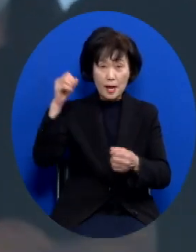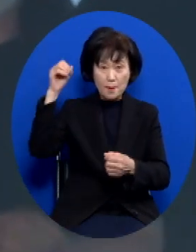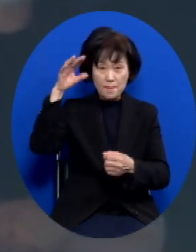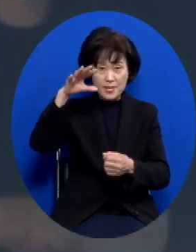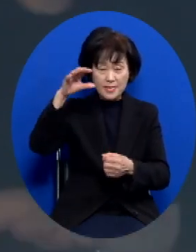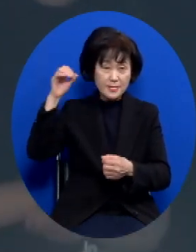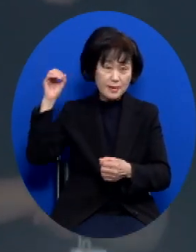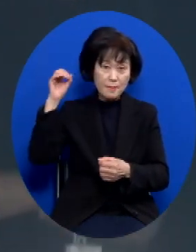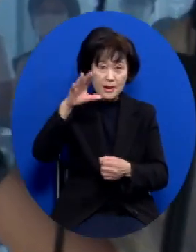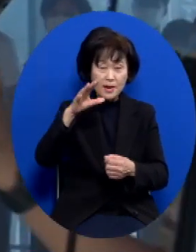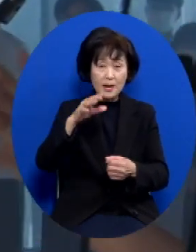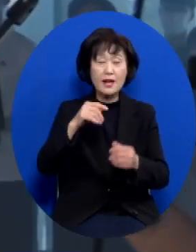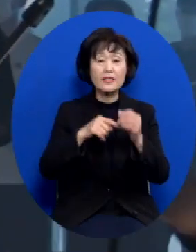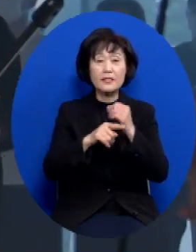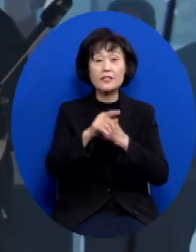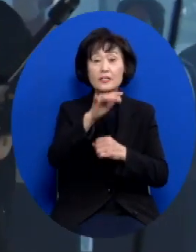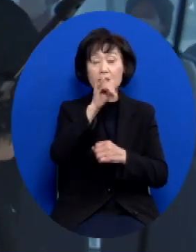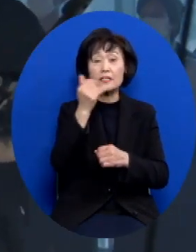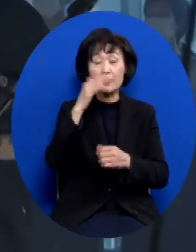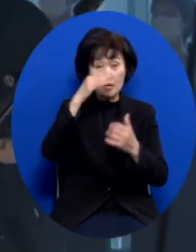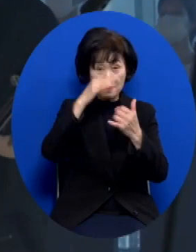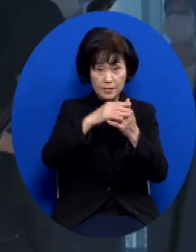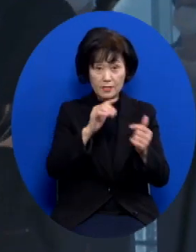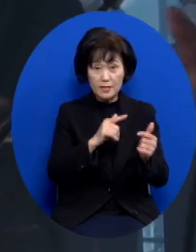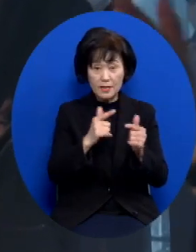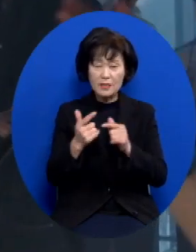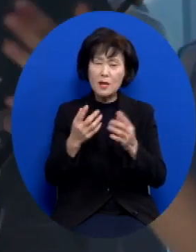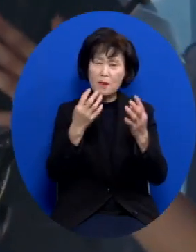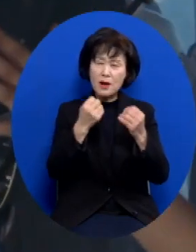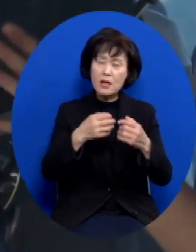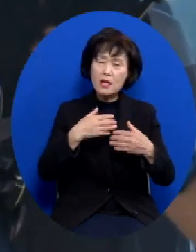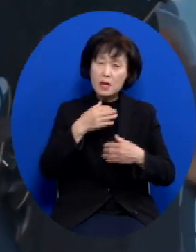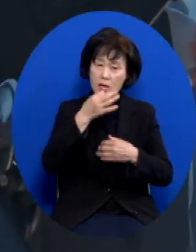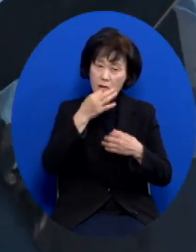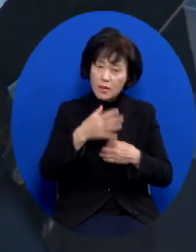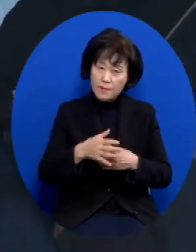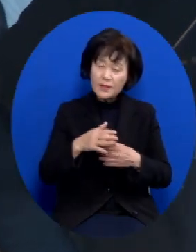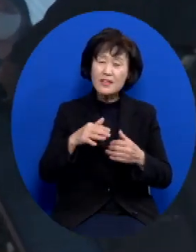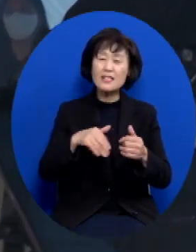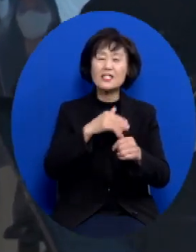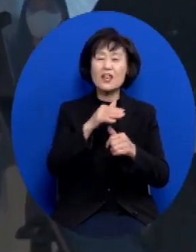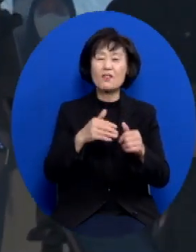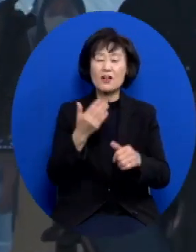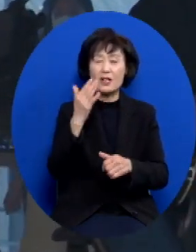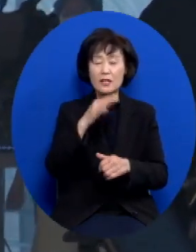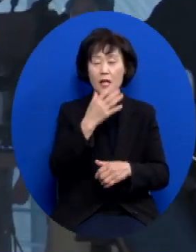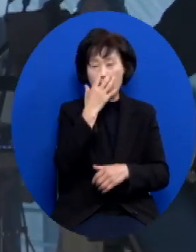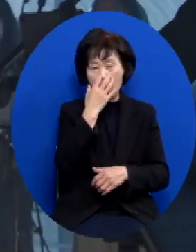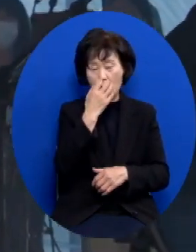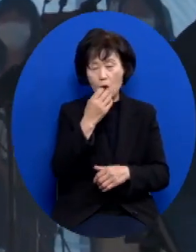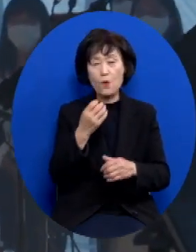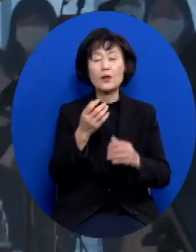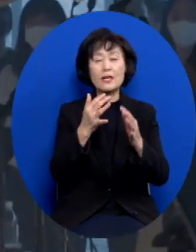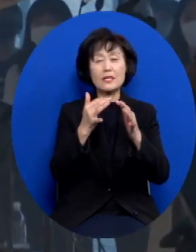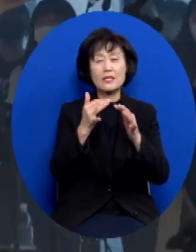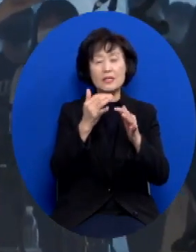발하라인데요. 정말 우리 다음 세대들이 정말 많이 힘든 시기를 보내고 있는 것 같아요. 우울한 친구들도 너무나도 많고